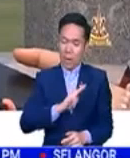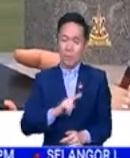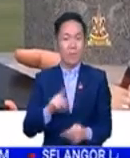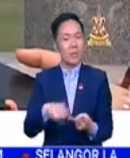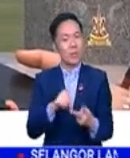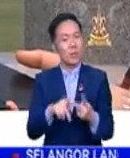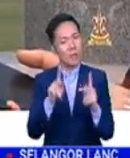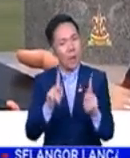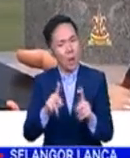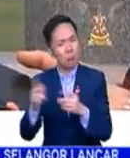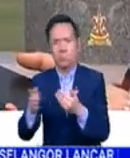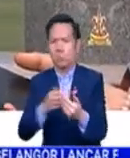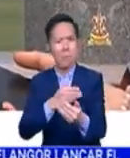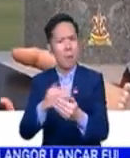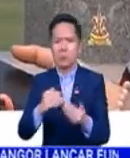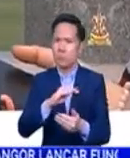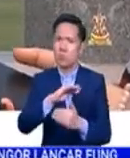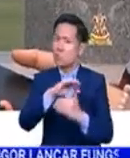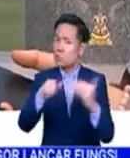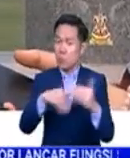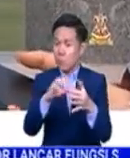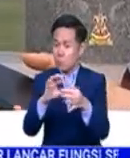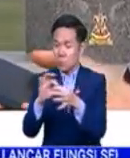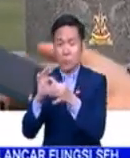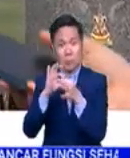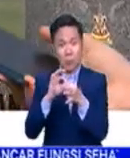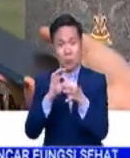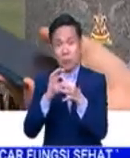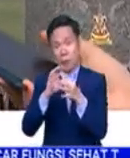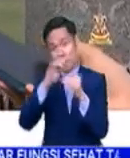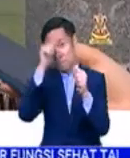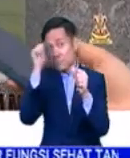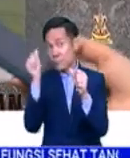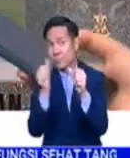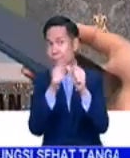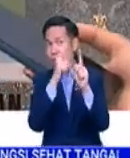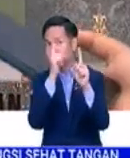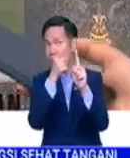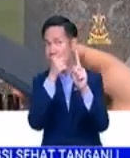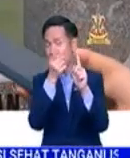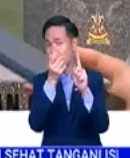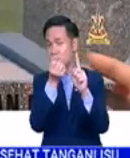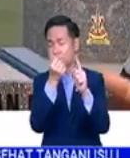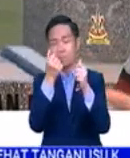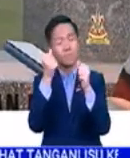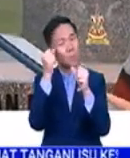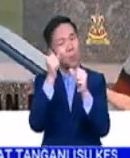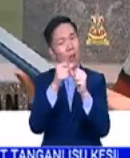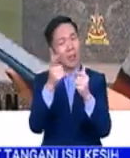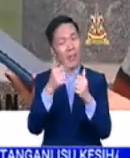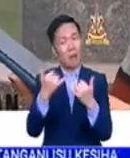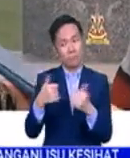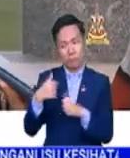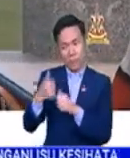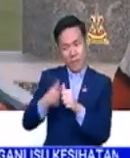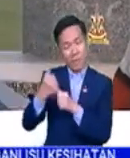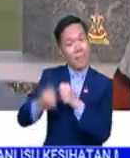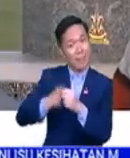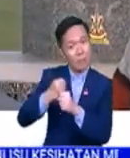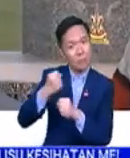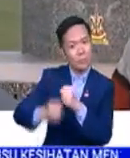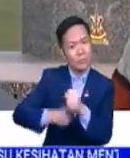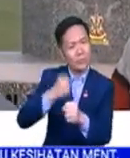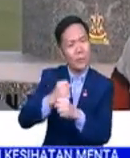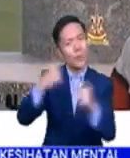terus bersama, tidak melupakan tentang apa ni kepentingan untuk kita saban tahun